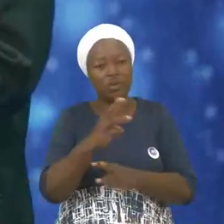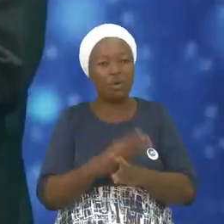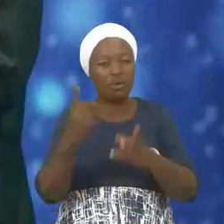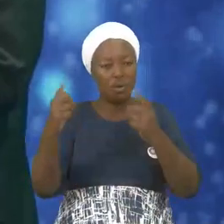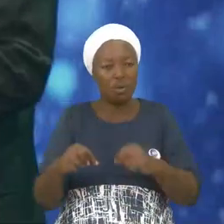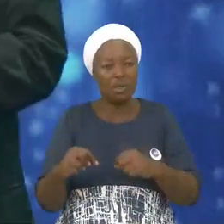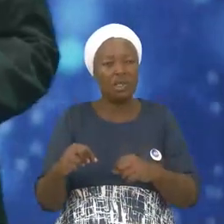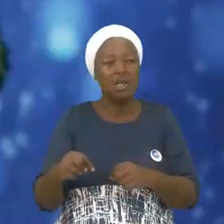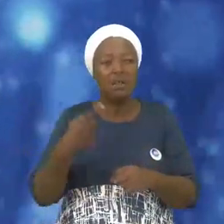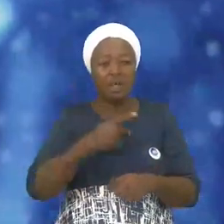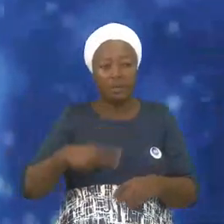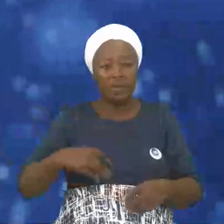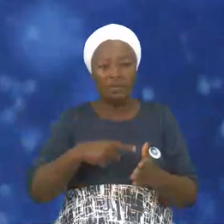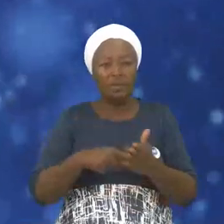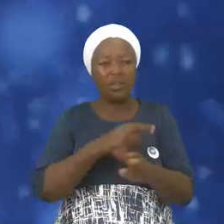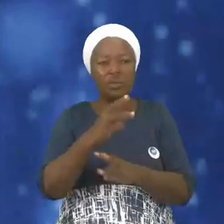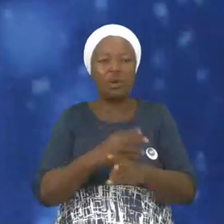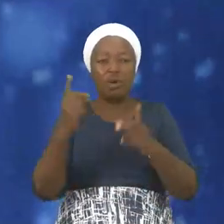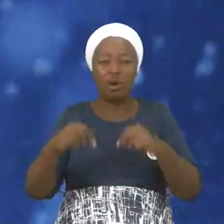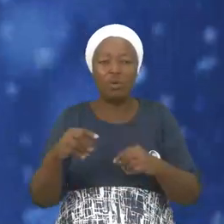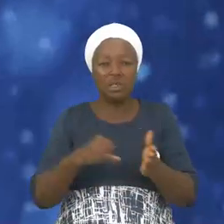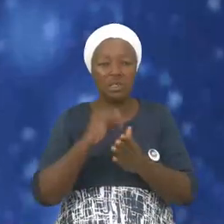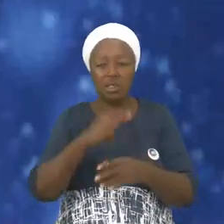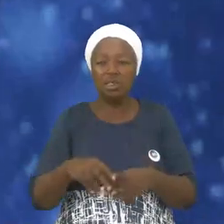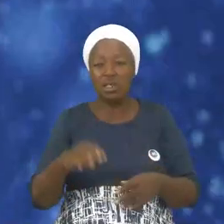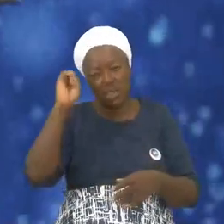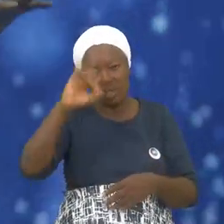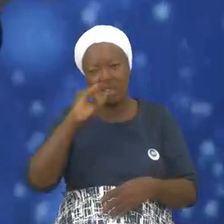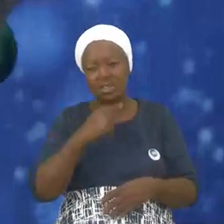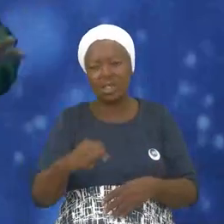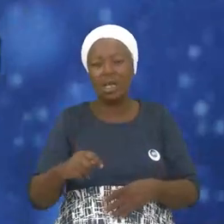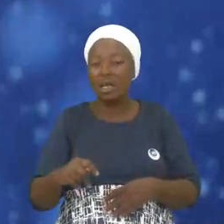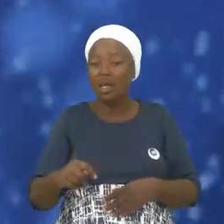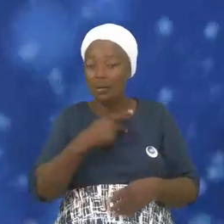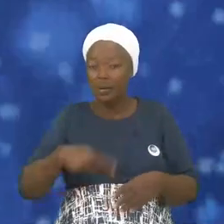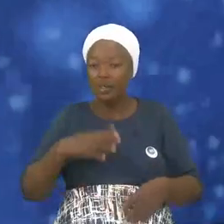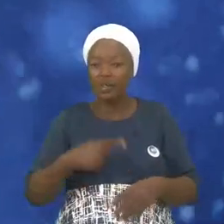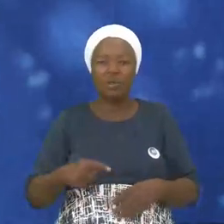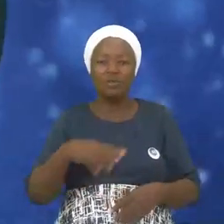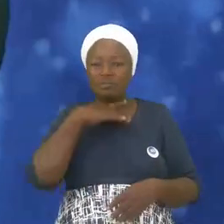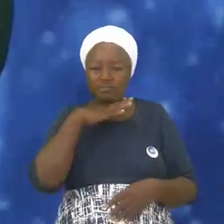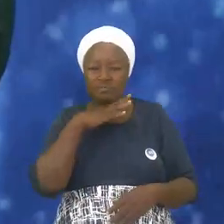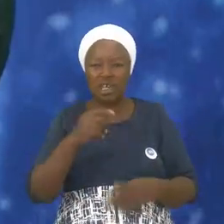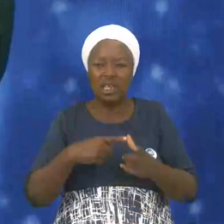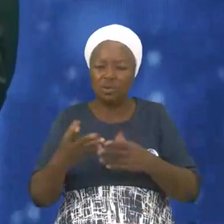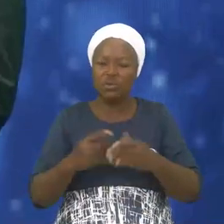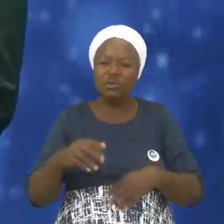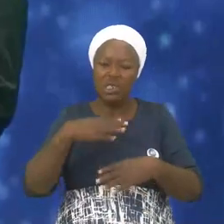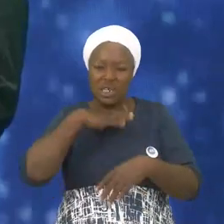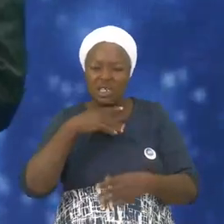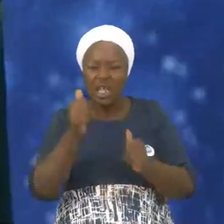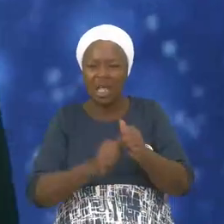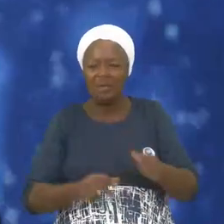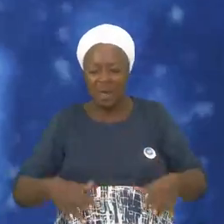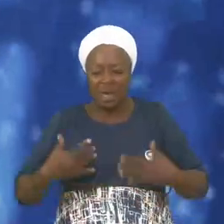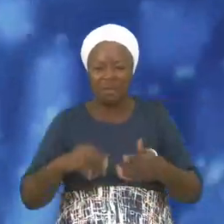du monde vient. » Le prince de ce monde vient. Il est le prince de la corruption. Il est celui